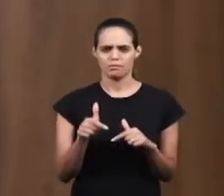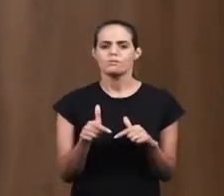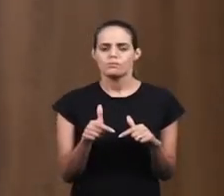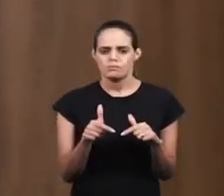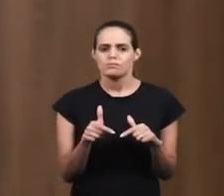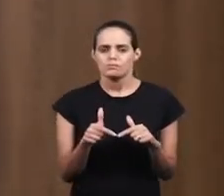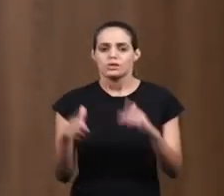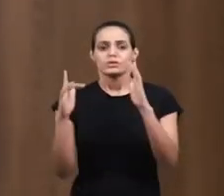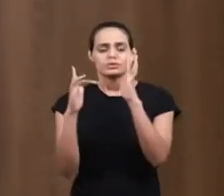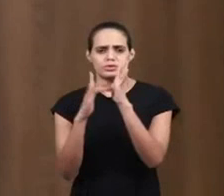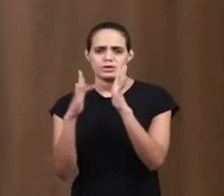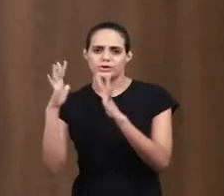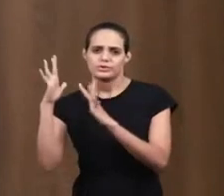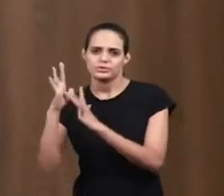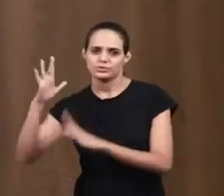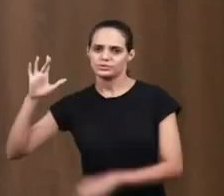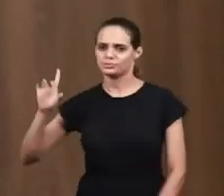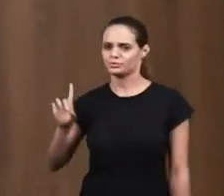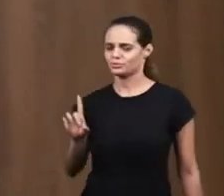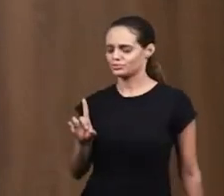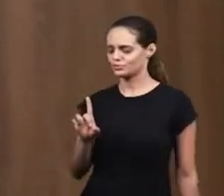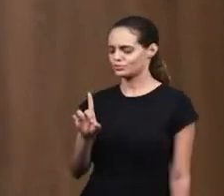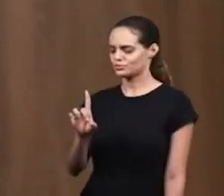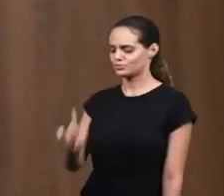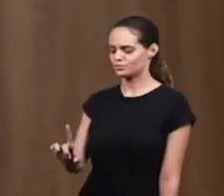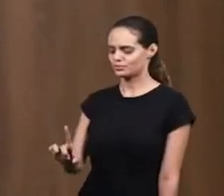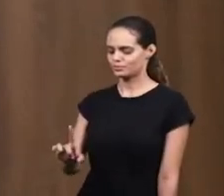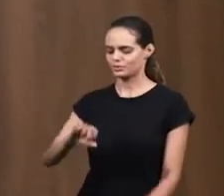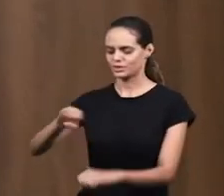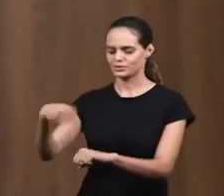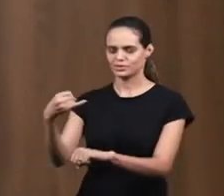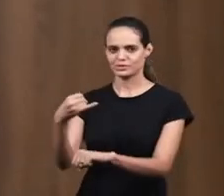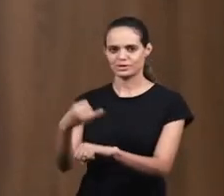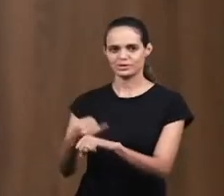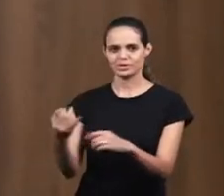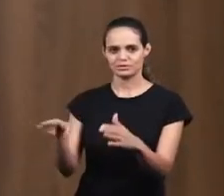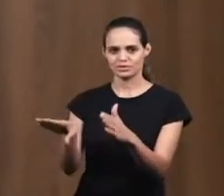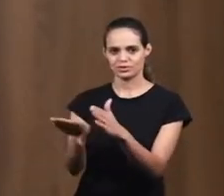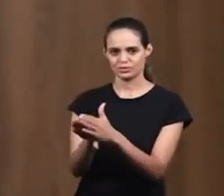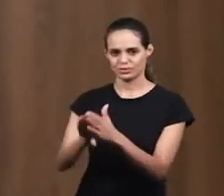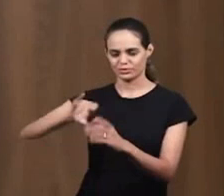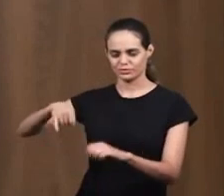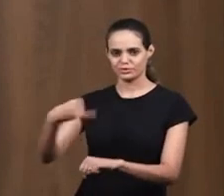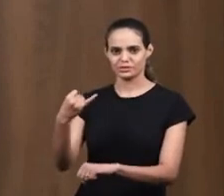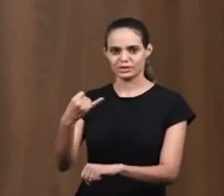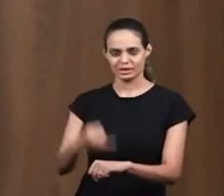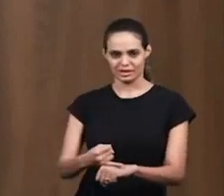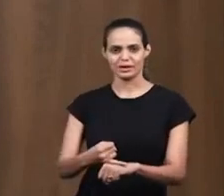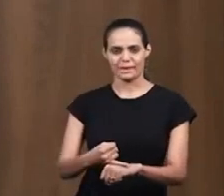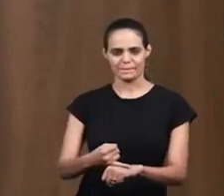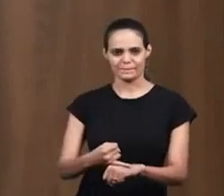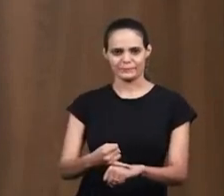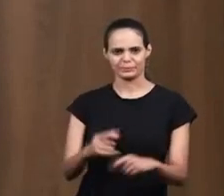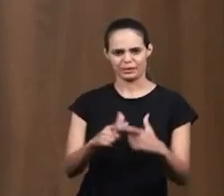Als Jesus bei seinem triumphalen Einzug in Jerusalem einzieht, da jubelte